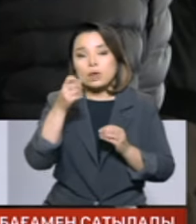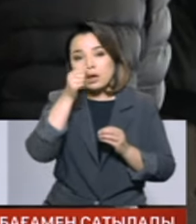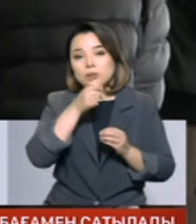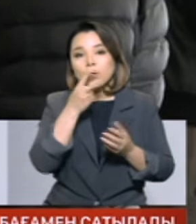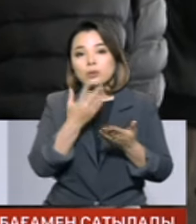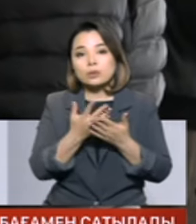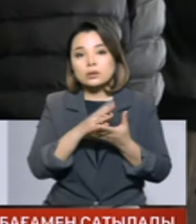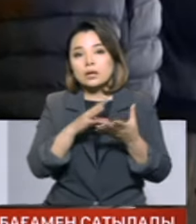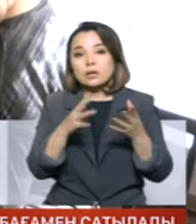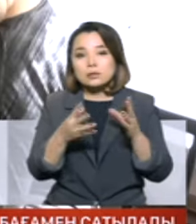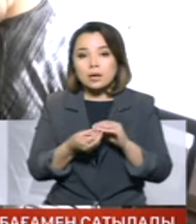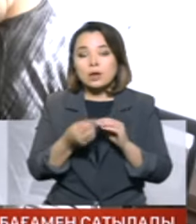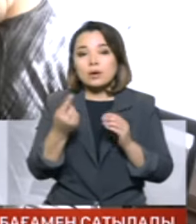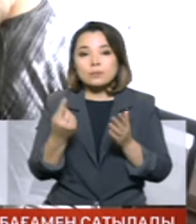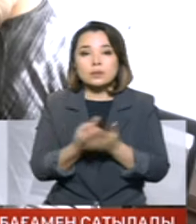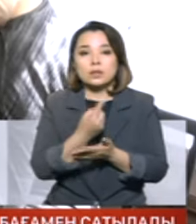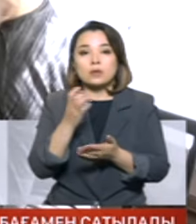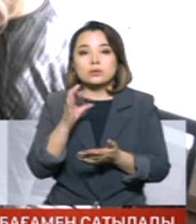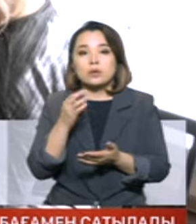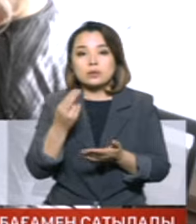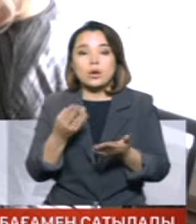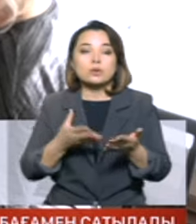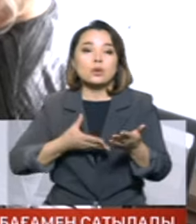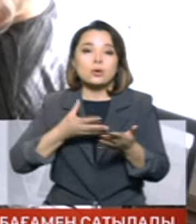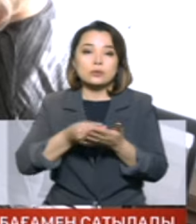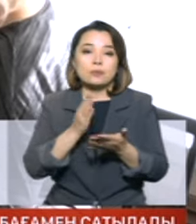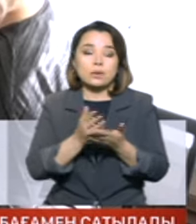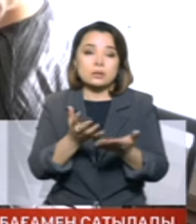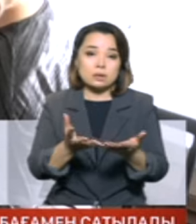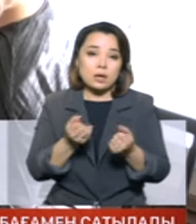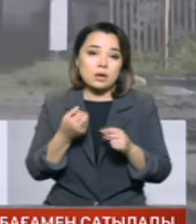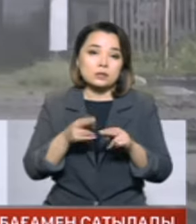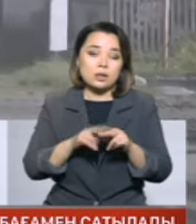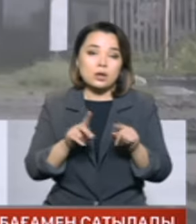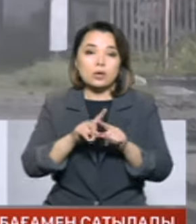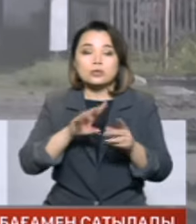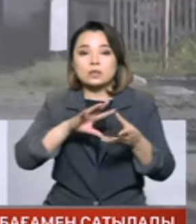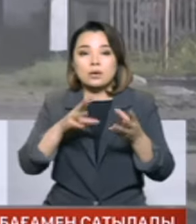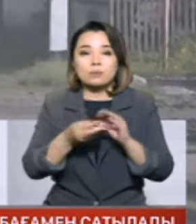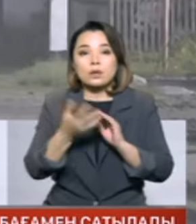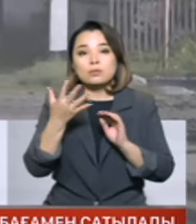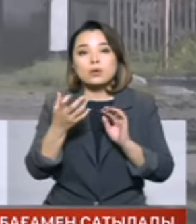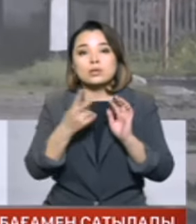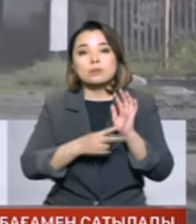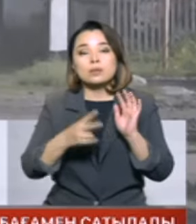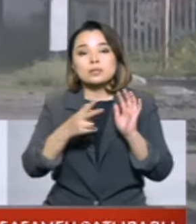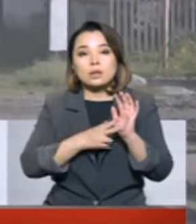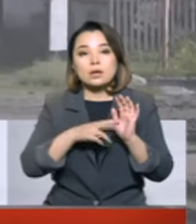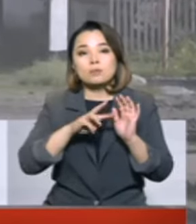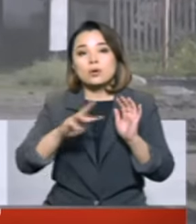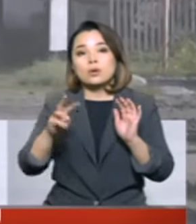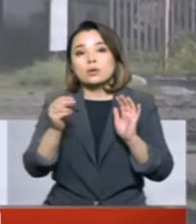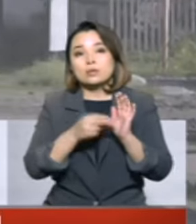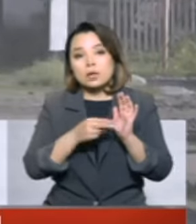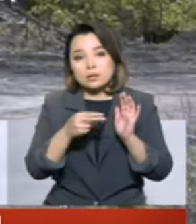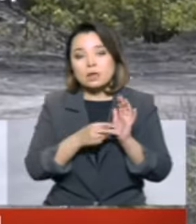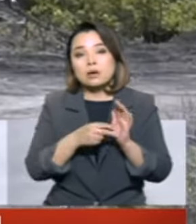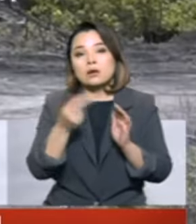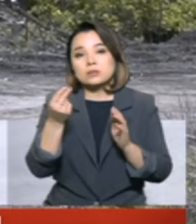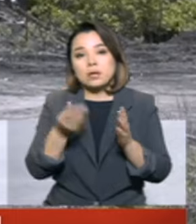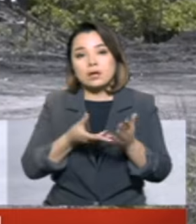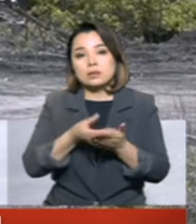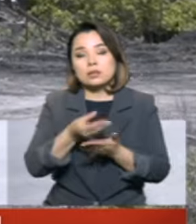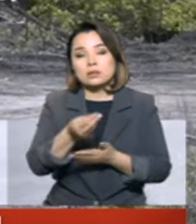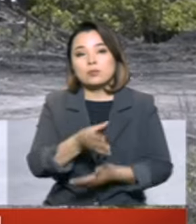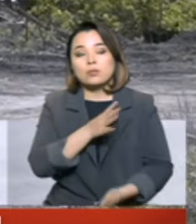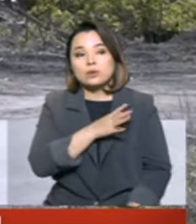есептік көрсеткіштегі бір жолға әлеуметтік төлем алған. Оларға жалпы 578 миллион теңгеден астам қаражат